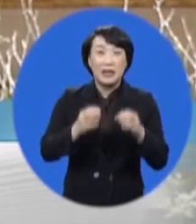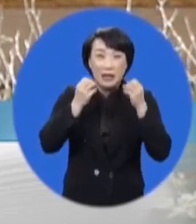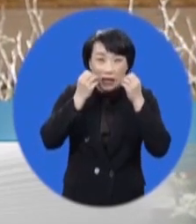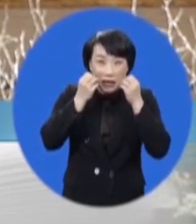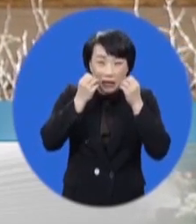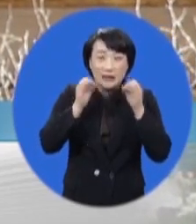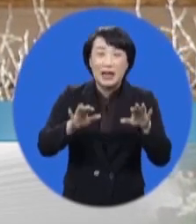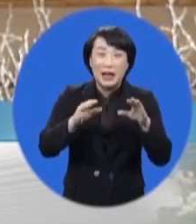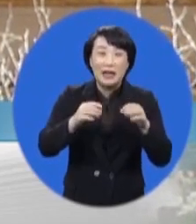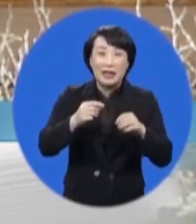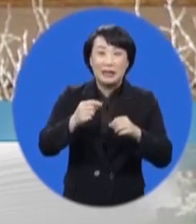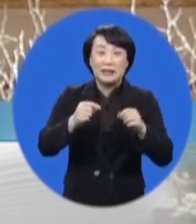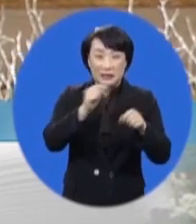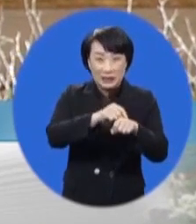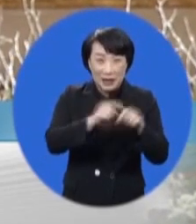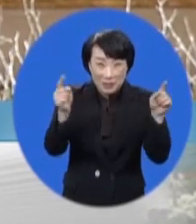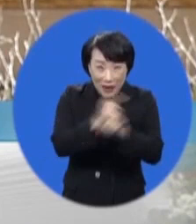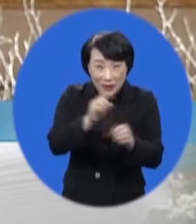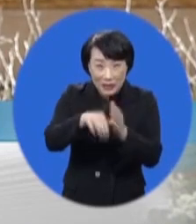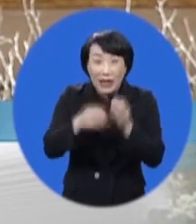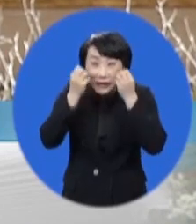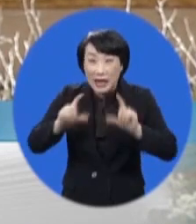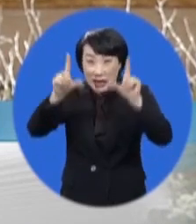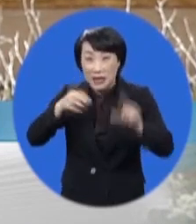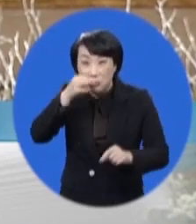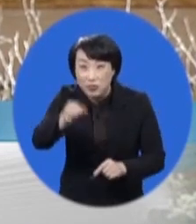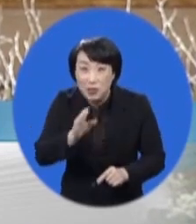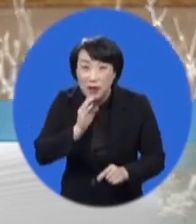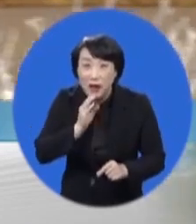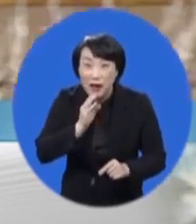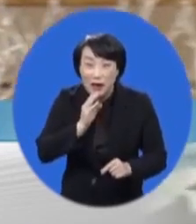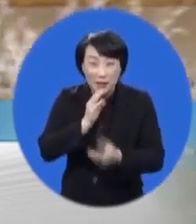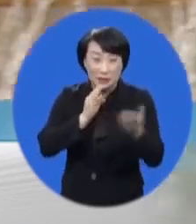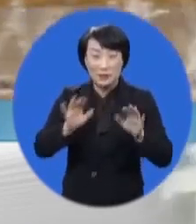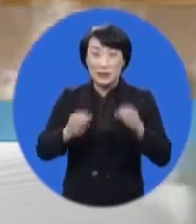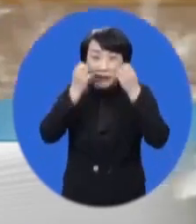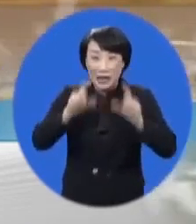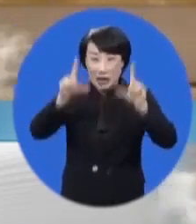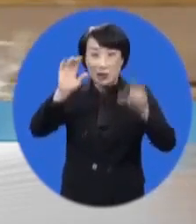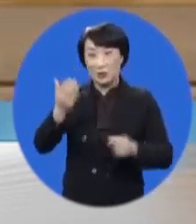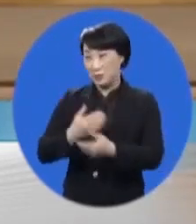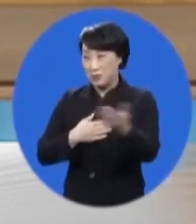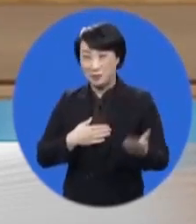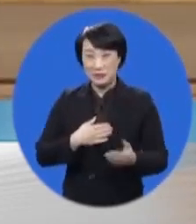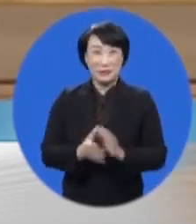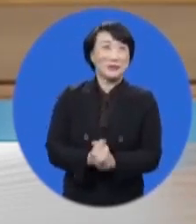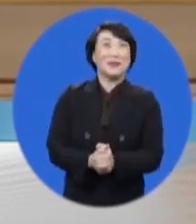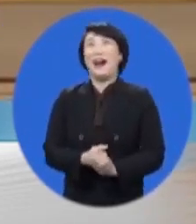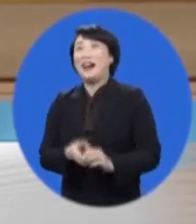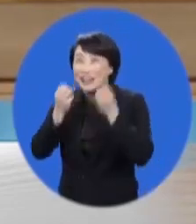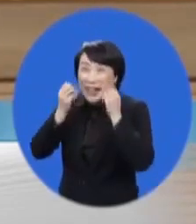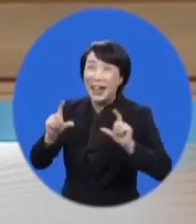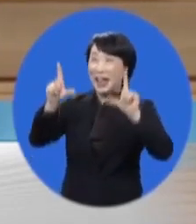합니다. 새해, 세월의 교차점이 새해입니다. 근데 새해가 돌아오면 아